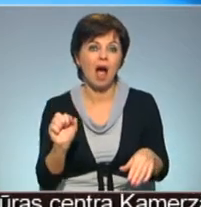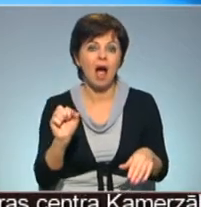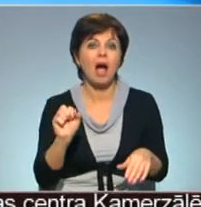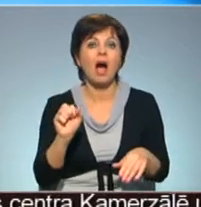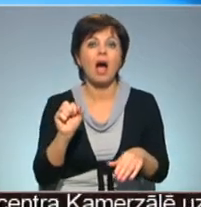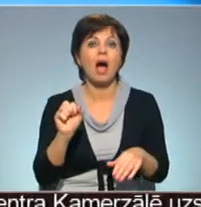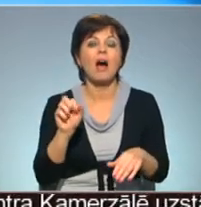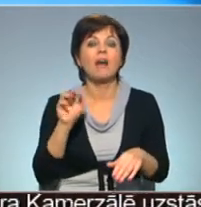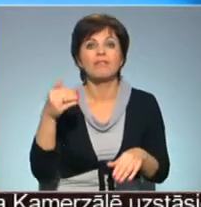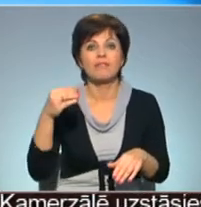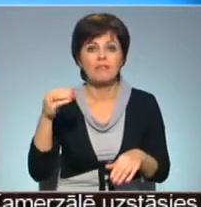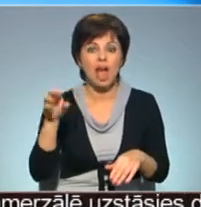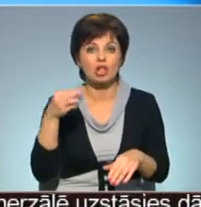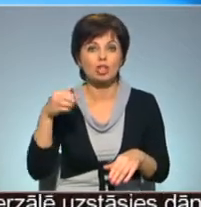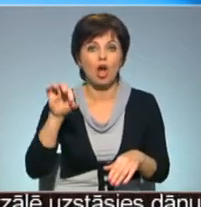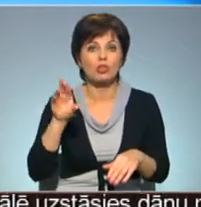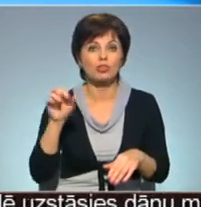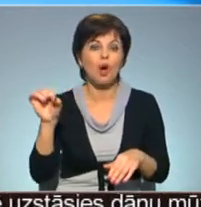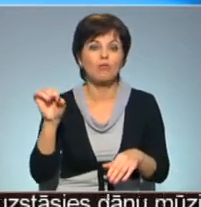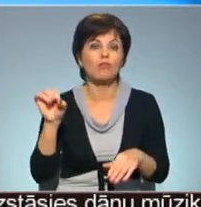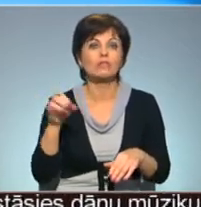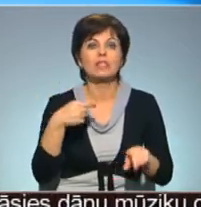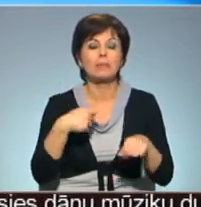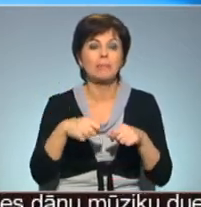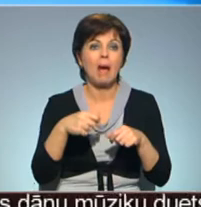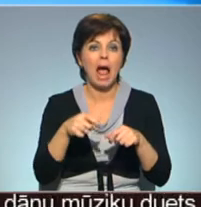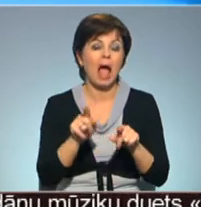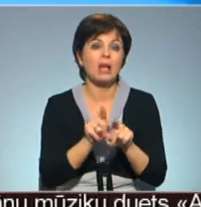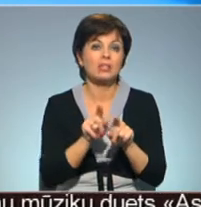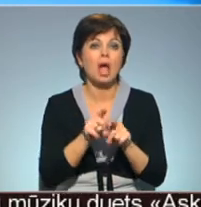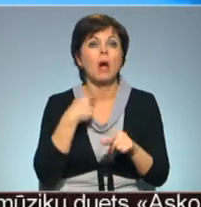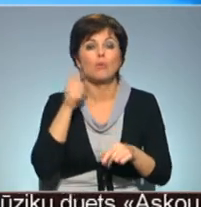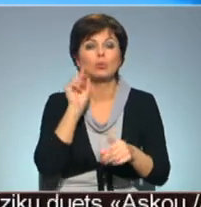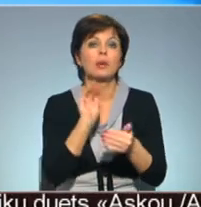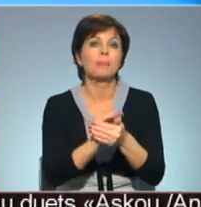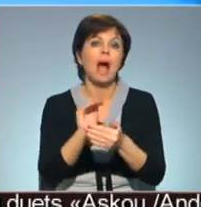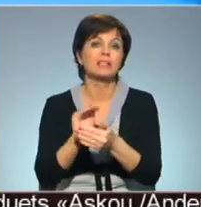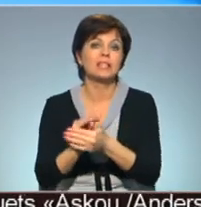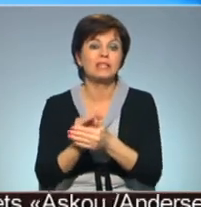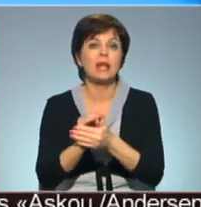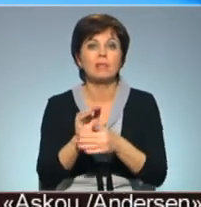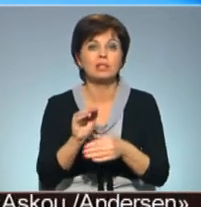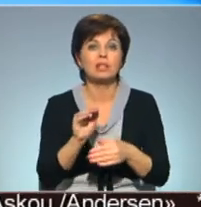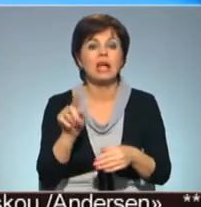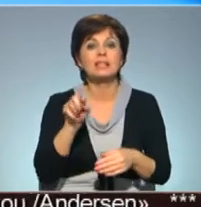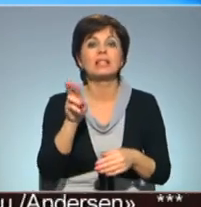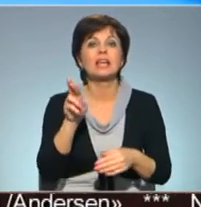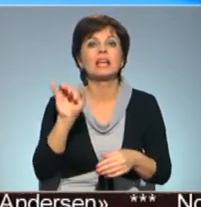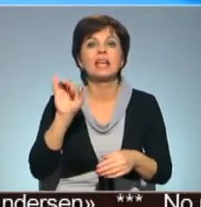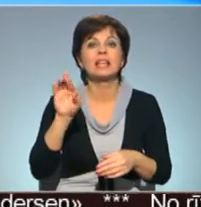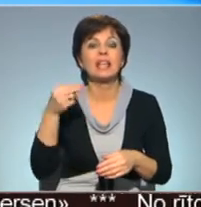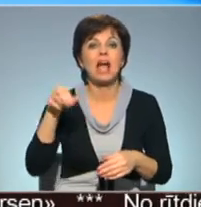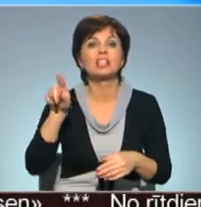Jānis Fedotovs Bombizo, kurš spēlē vibrafonu. Protams, arī mūsu jau zināmie zvaigznes, gan Lauma Skrīde, gan Egils